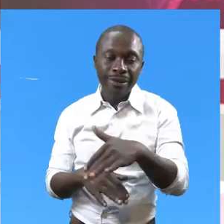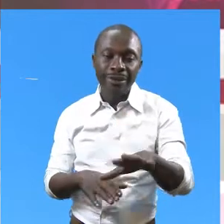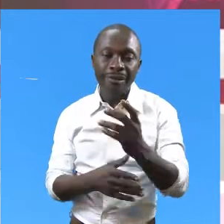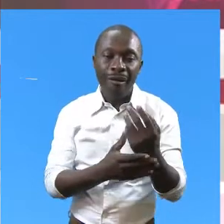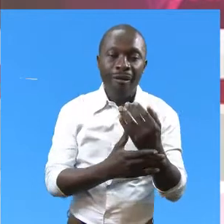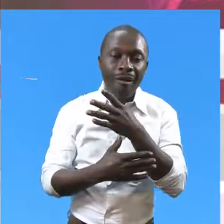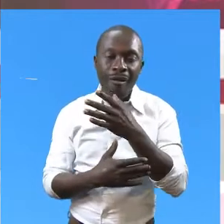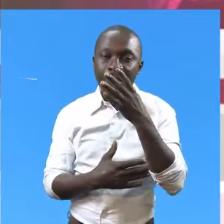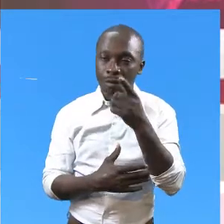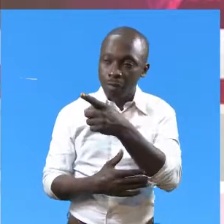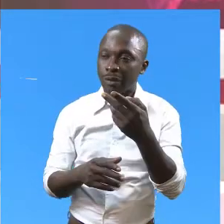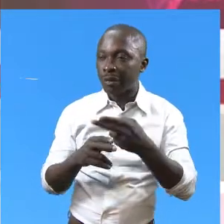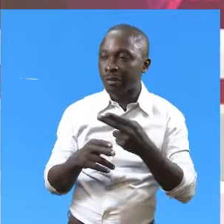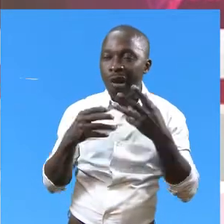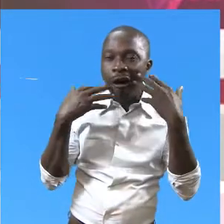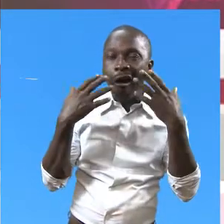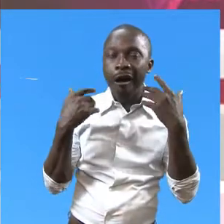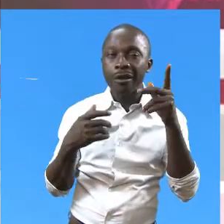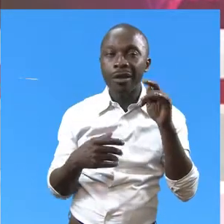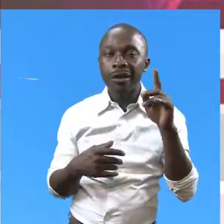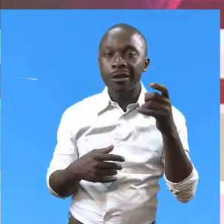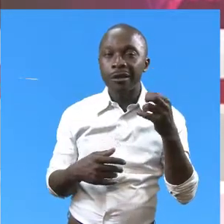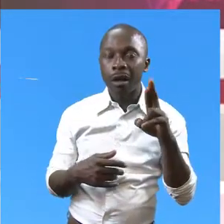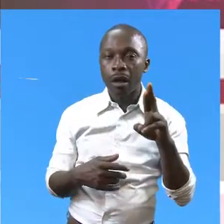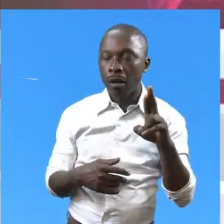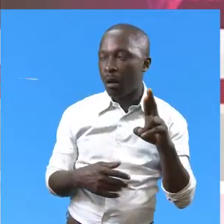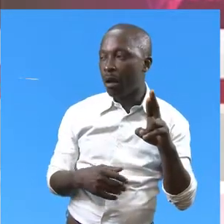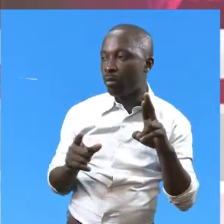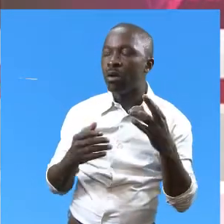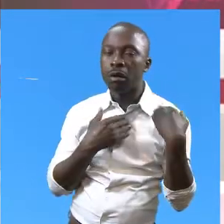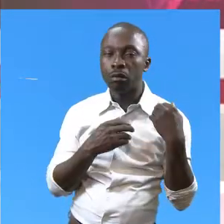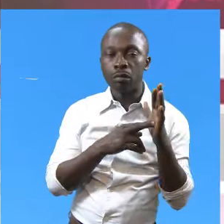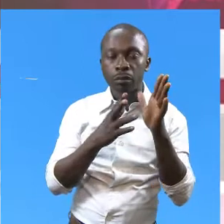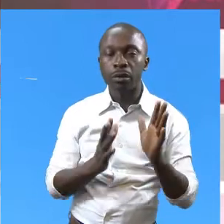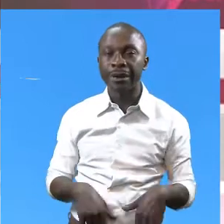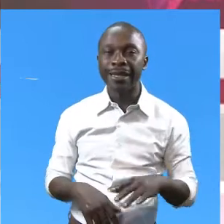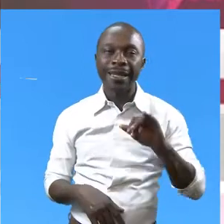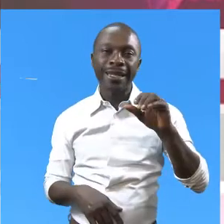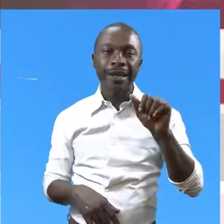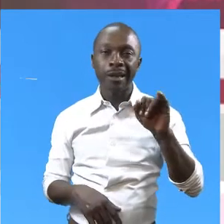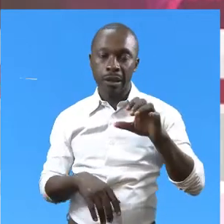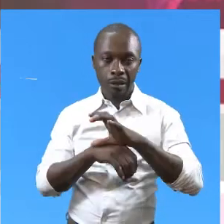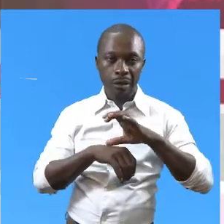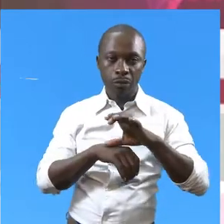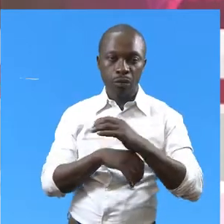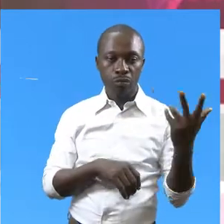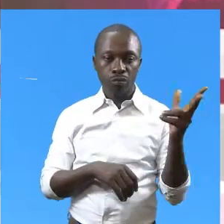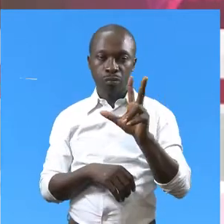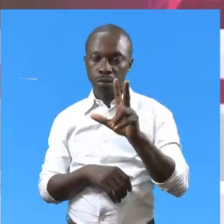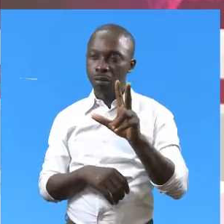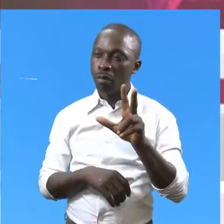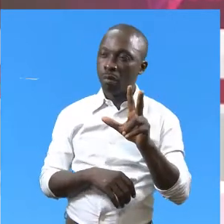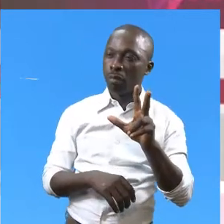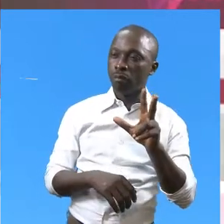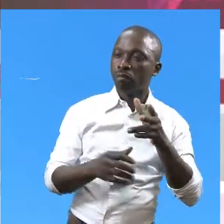industries animales, le docteur Taïga, ainsi que le représentant résident de l'IAI Cameroun, Armand-Claude Abanda. Et il est